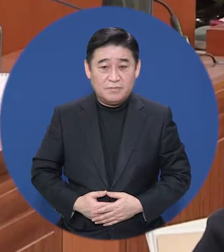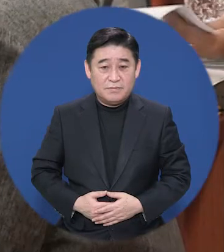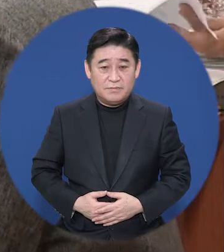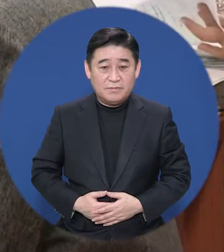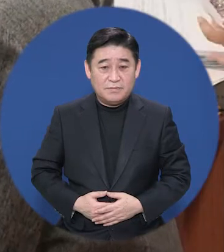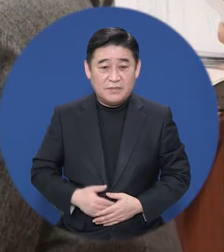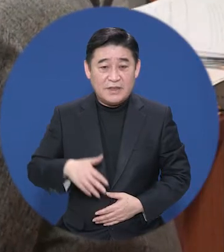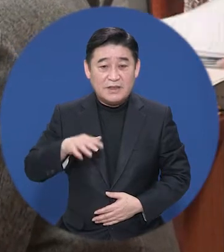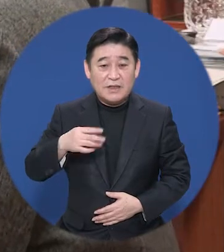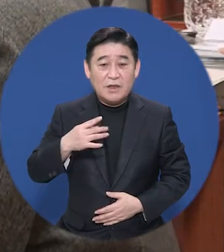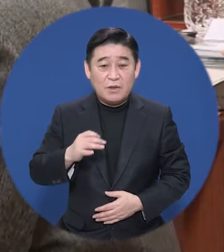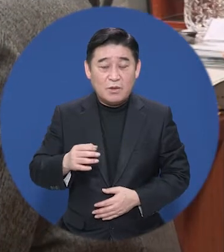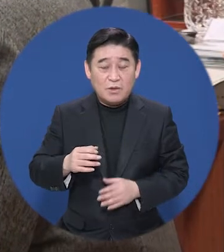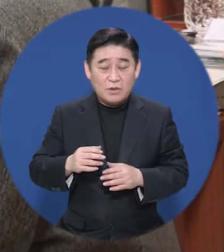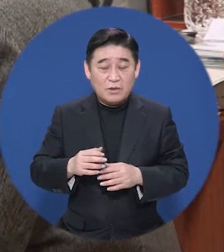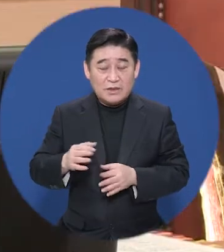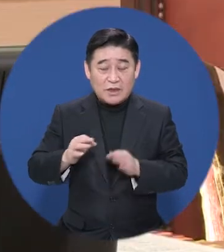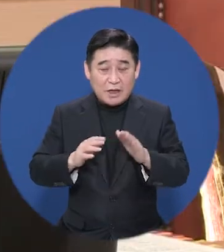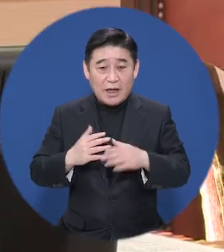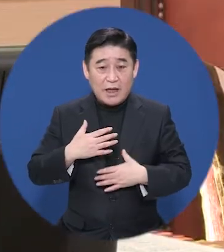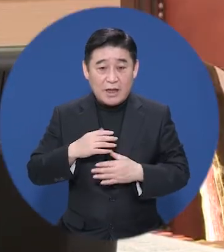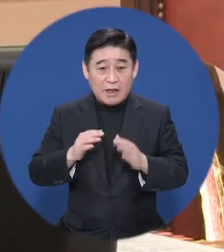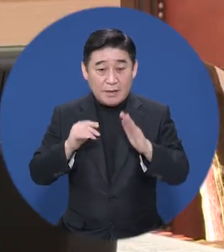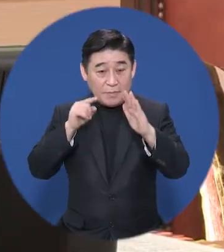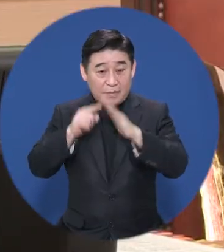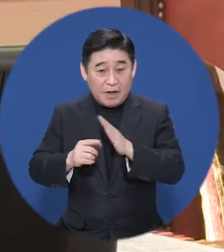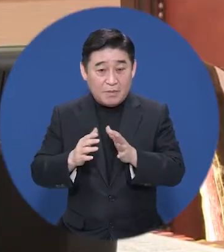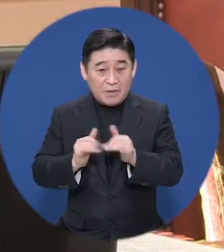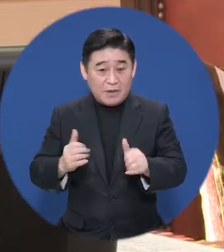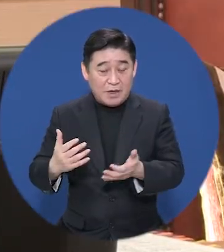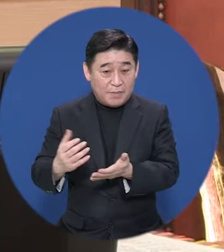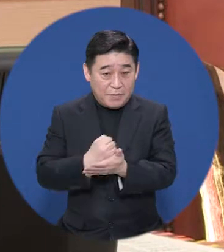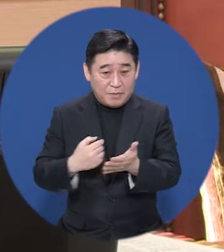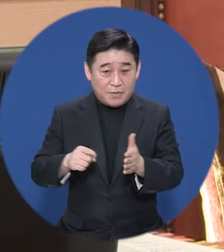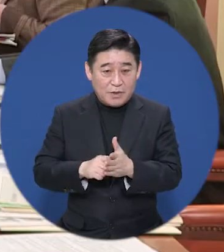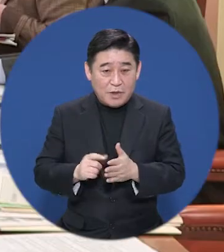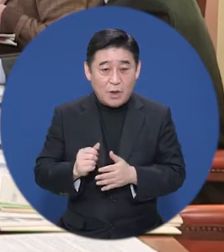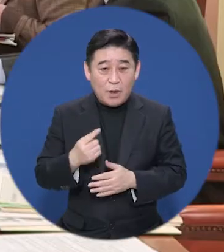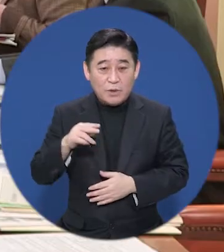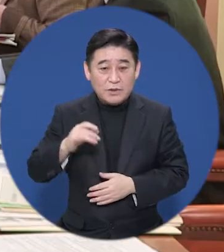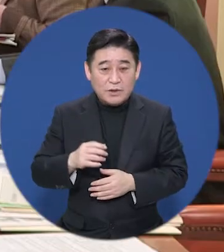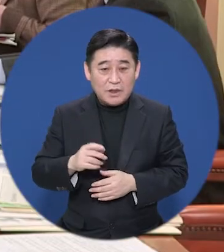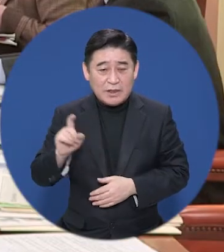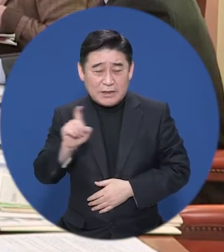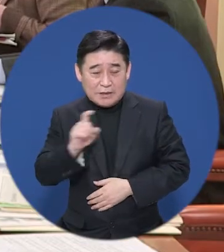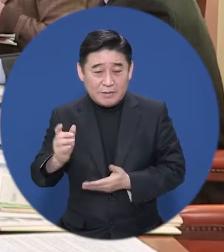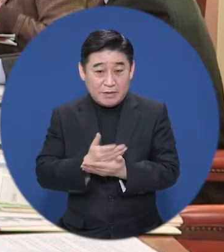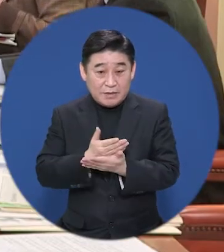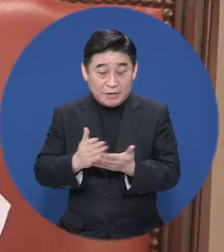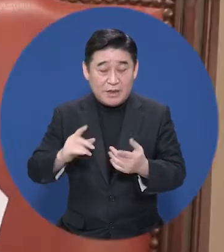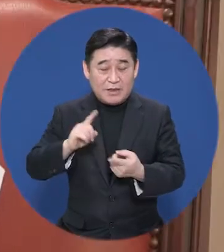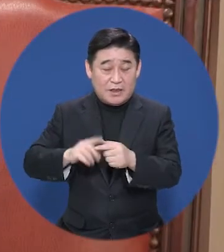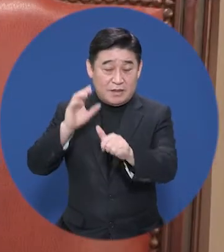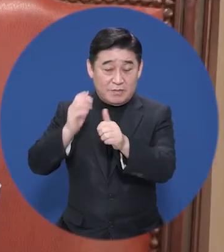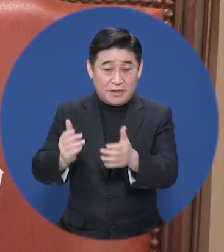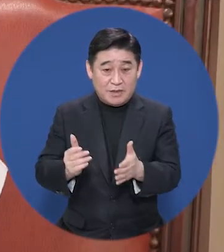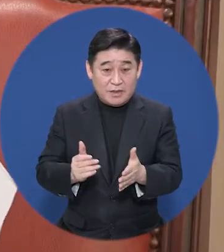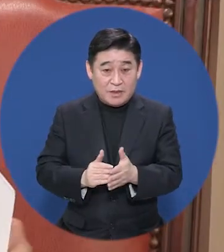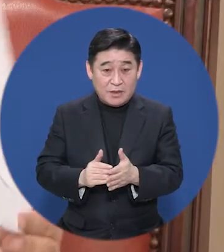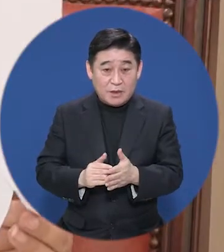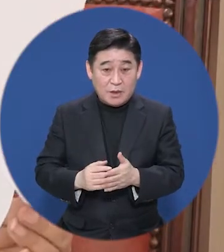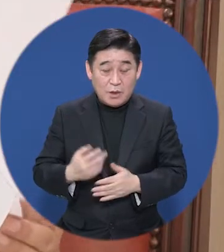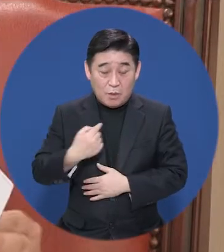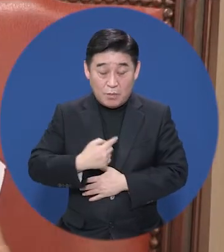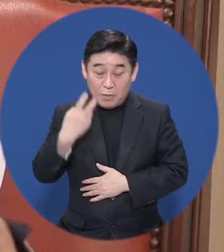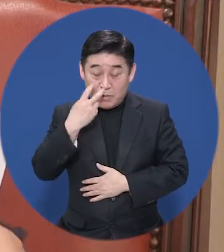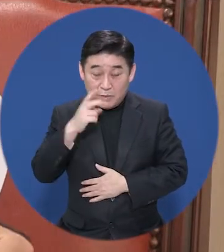채동사업의 방문인력 안전 확보를 위한 호신용 스프레이 배부의 적절성을 질타했습니다. 자, 이 호신용